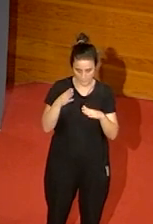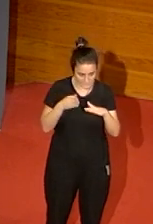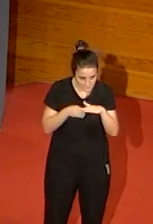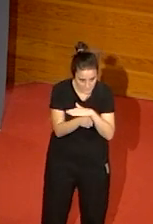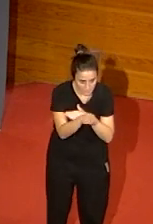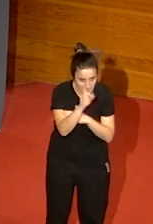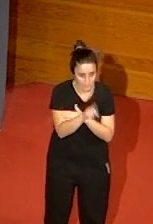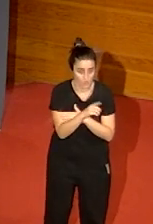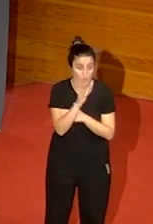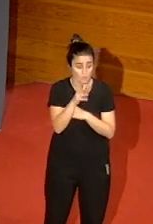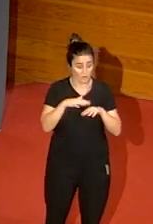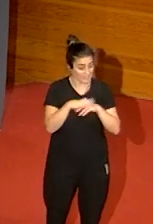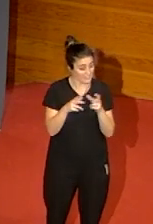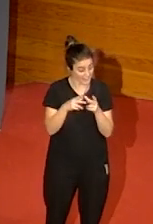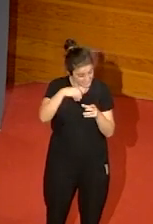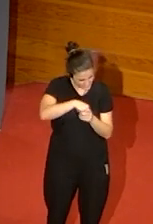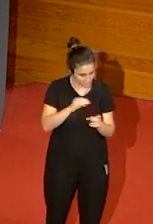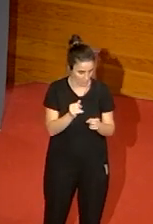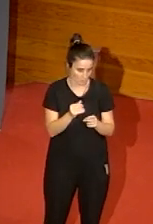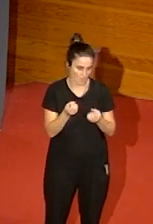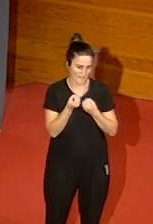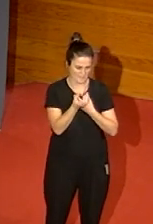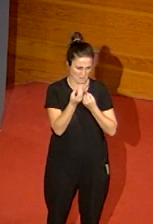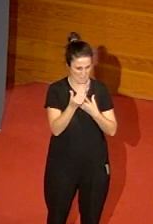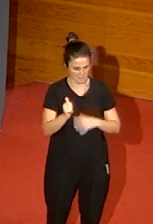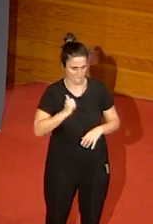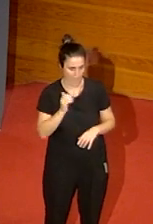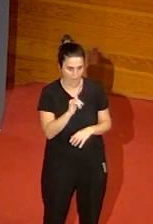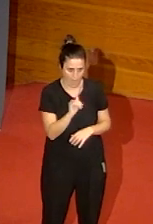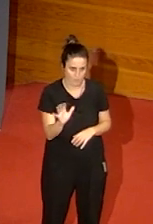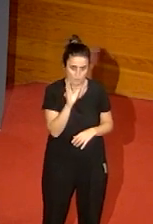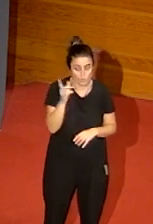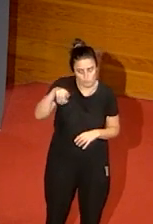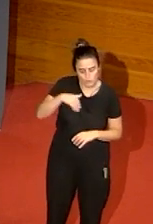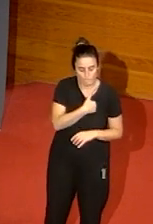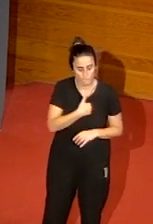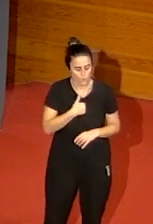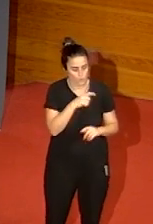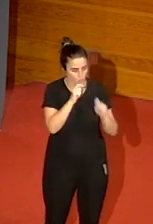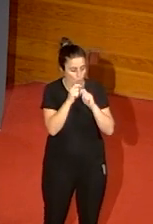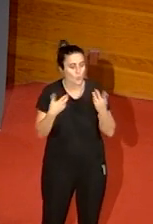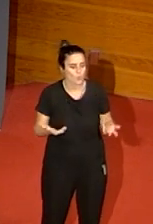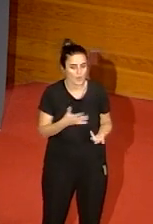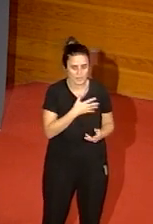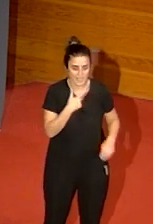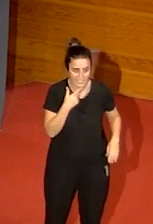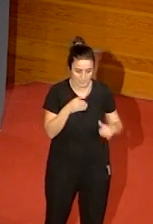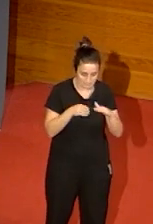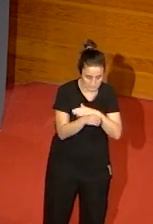desinformazio pilo dago. Ordan zein da, jokatu behar duzuen papera kasetariek, hor sartu informazio emateko,